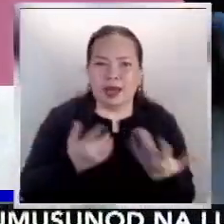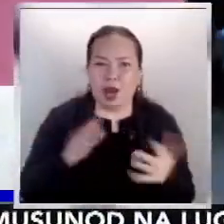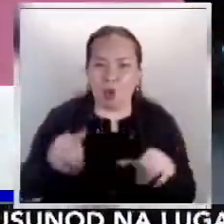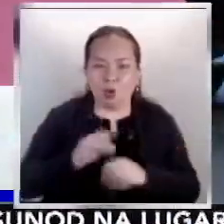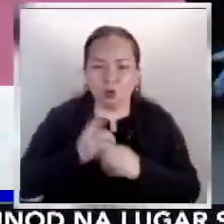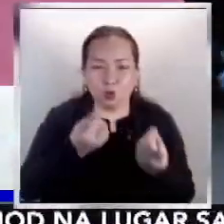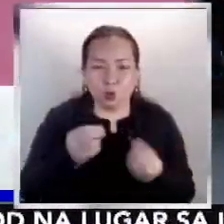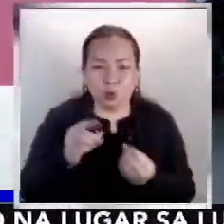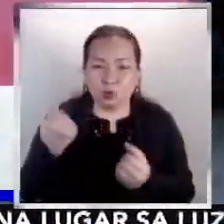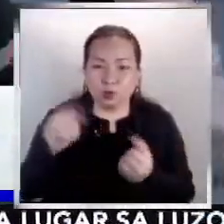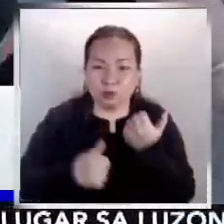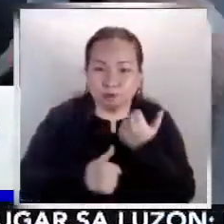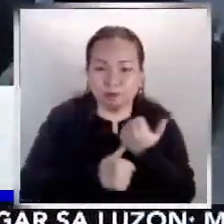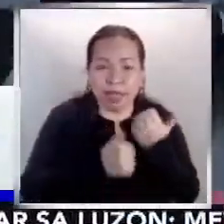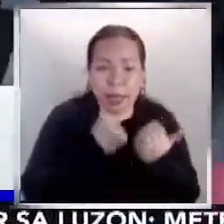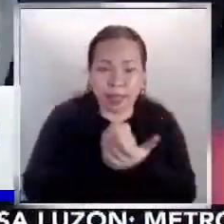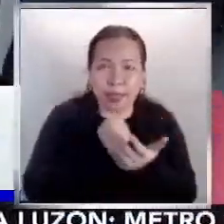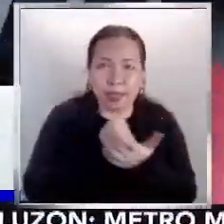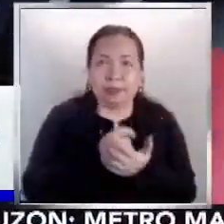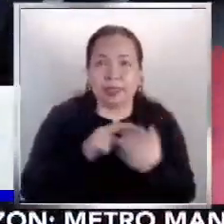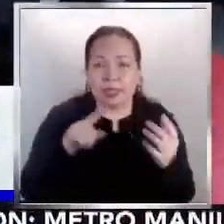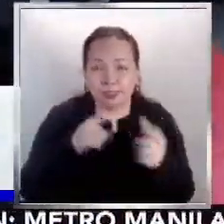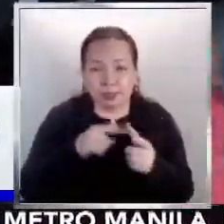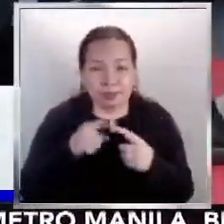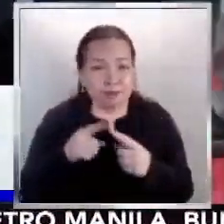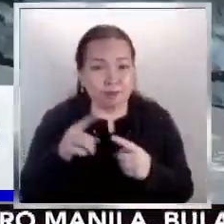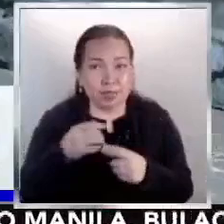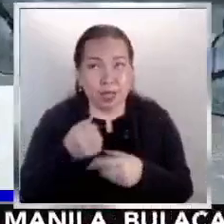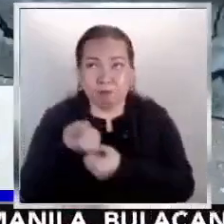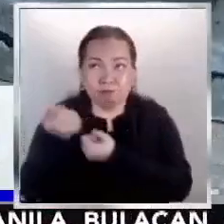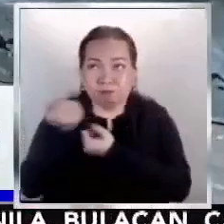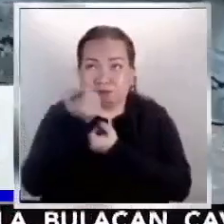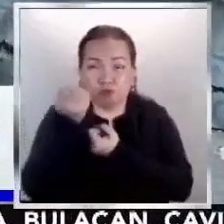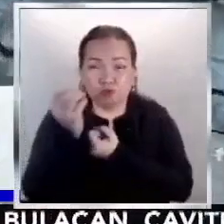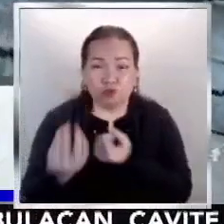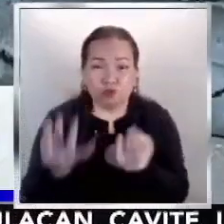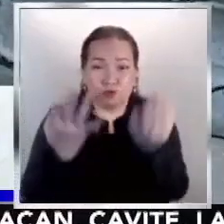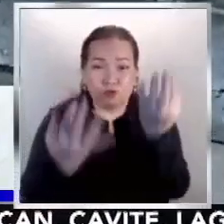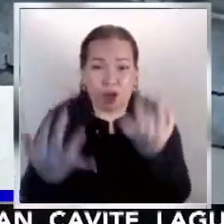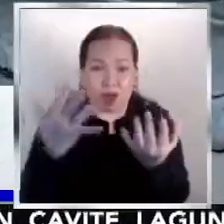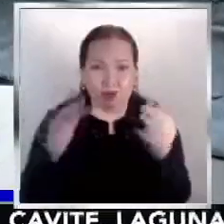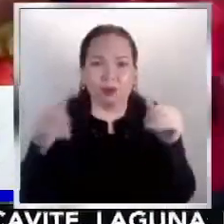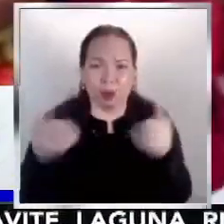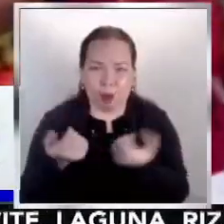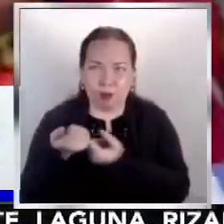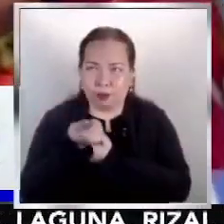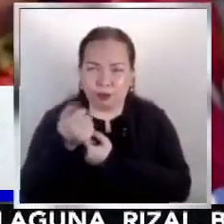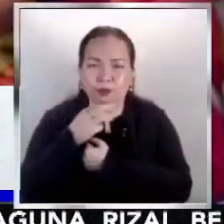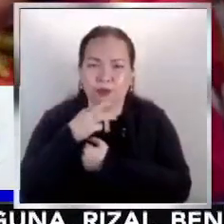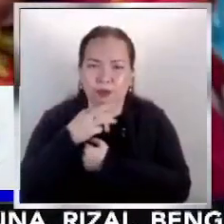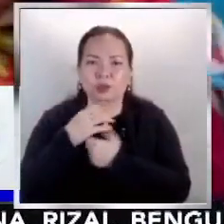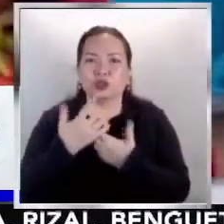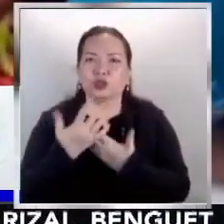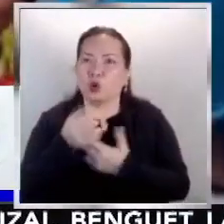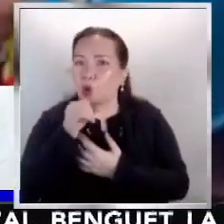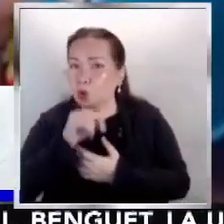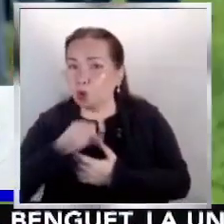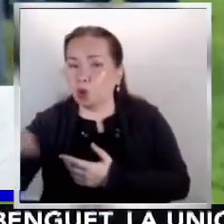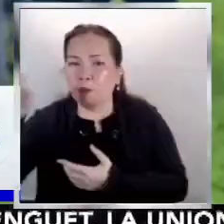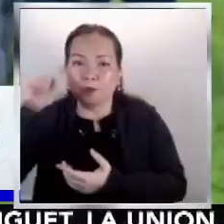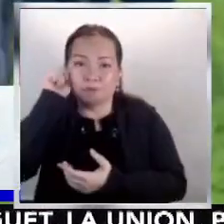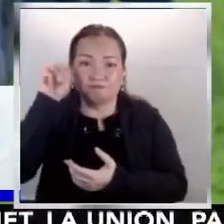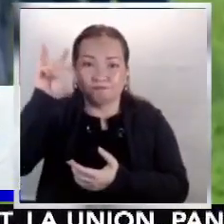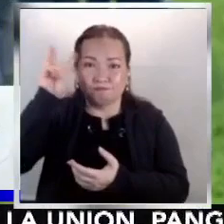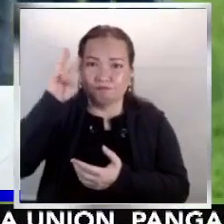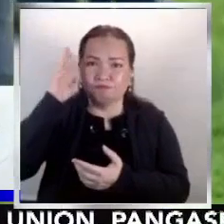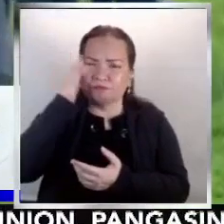pag-apula ng sunog. Paalala ni DOST Secretary Renato Solidum, dapat alamin ng lahat ang mga panganib sa kani-kanilang